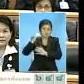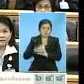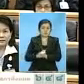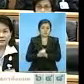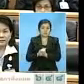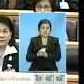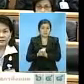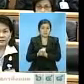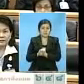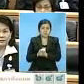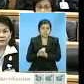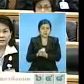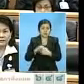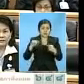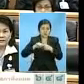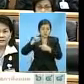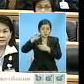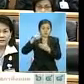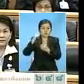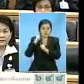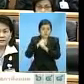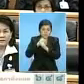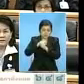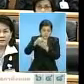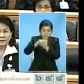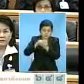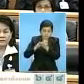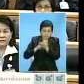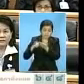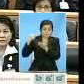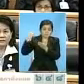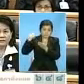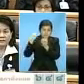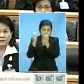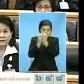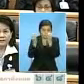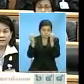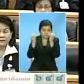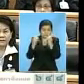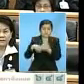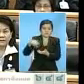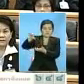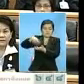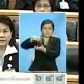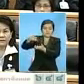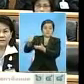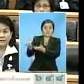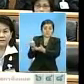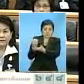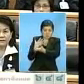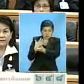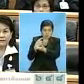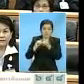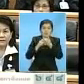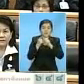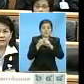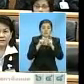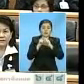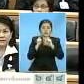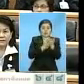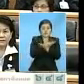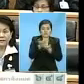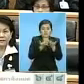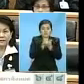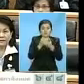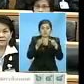ผู้มีบทบาทในการร่างรัฐธรรมนูญอยู่ในคณะคมช.เคยมาปรารภกับผมนะครับและเพื่อนๆว่า